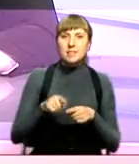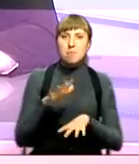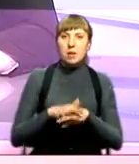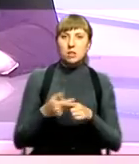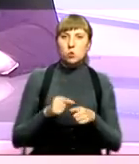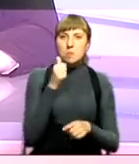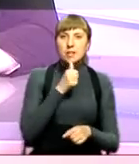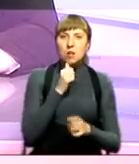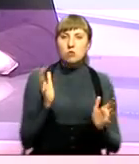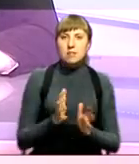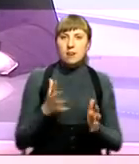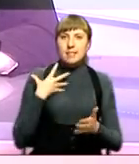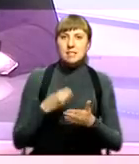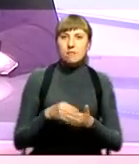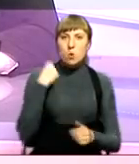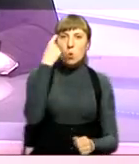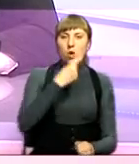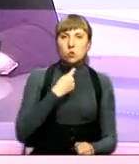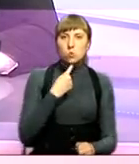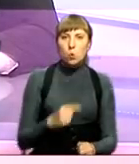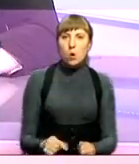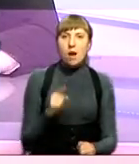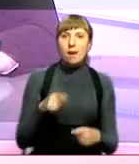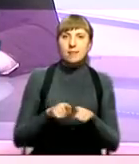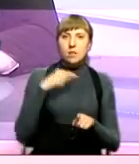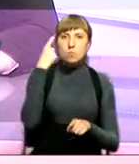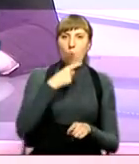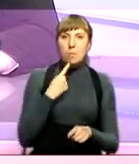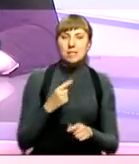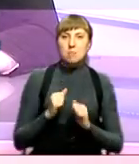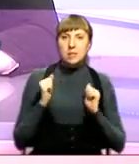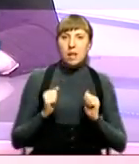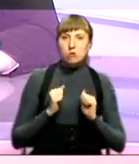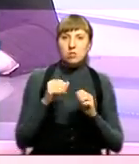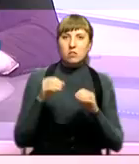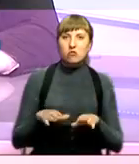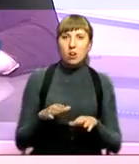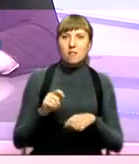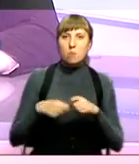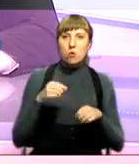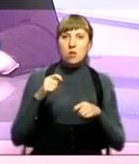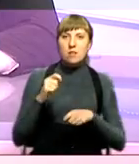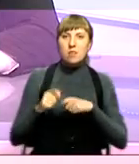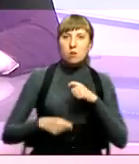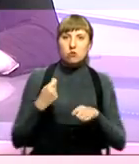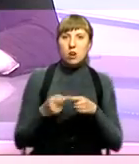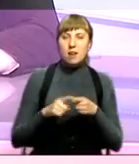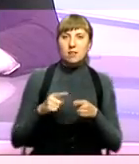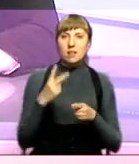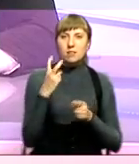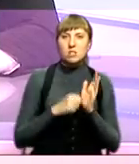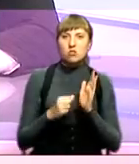пытаются сохранить свое лицо. Вот, они таким образом пытаются решать вопросы, не нарушая вот это постановление